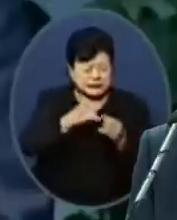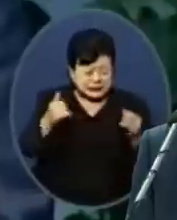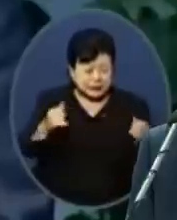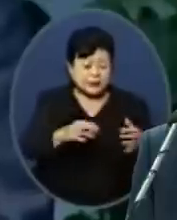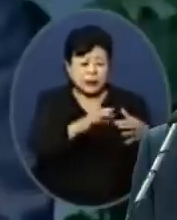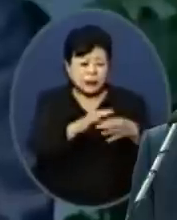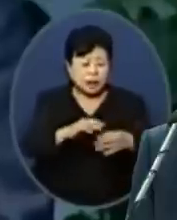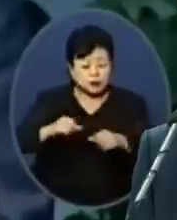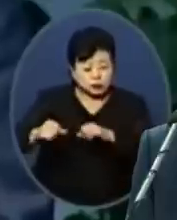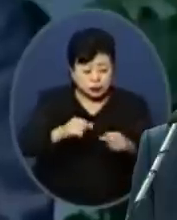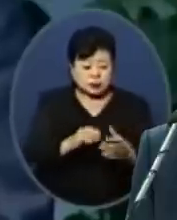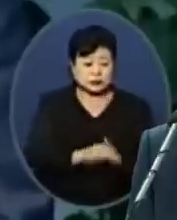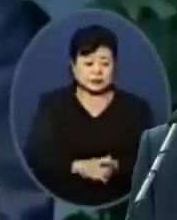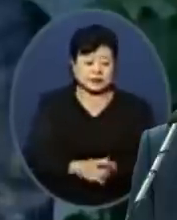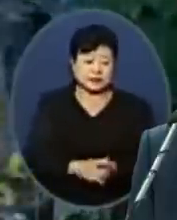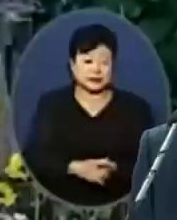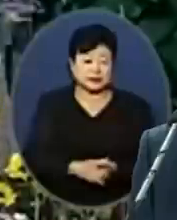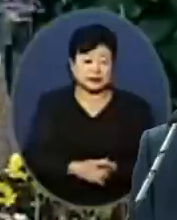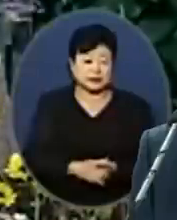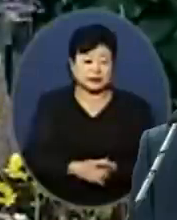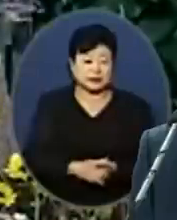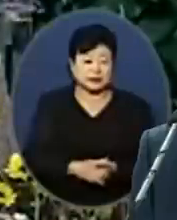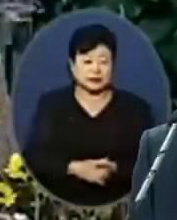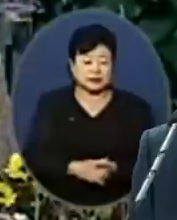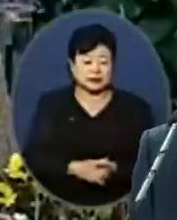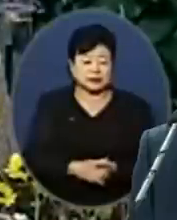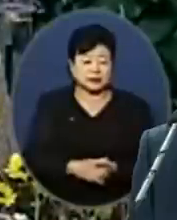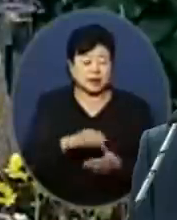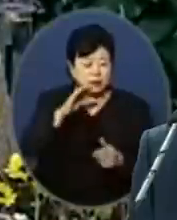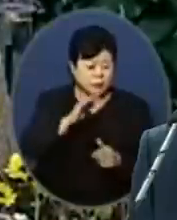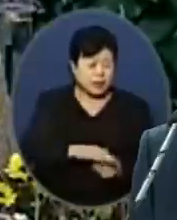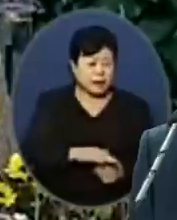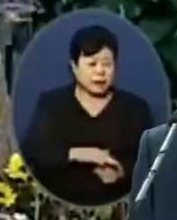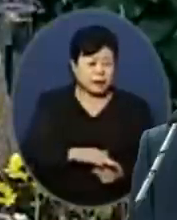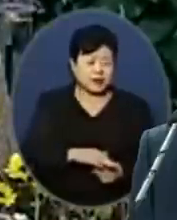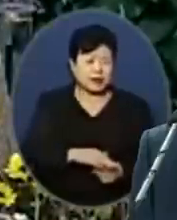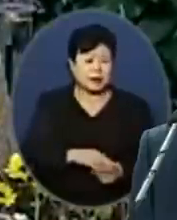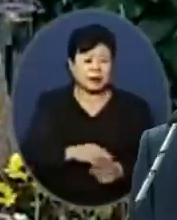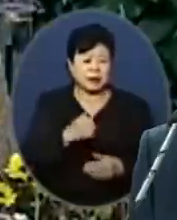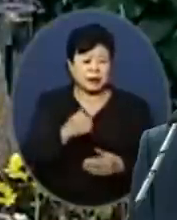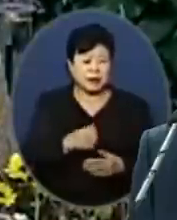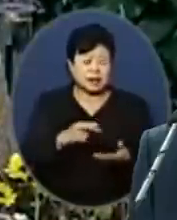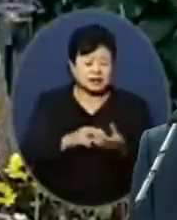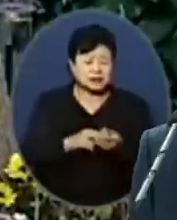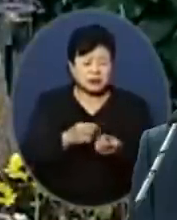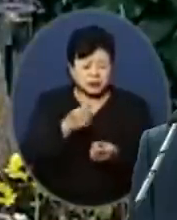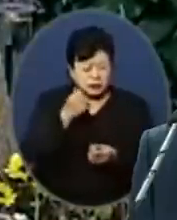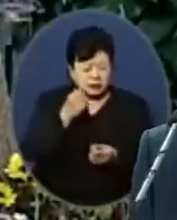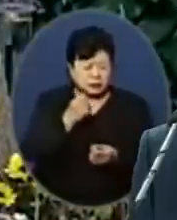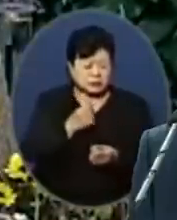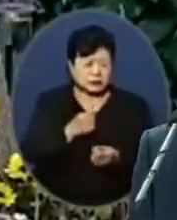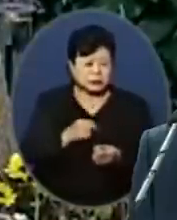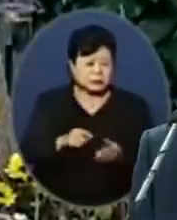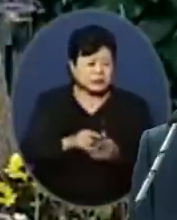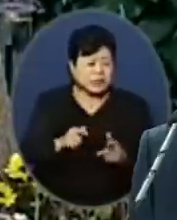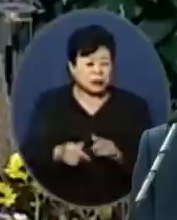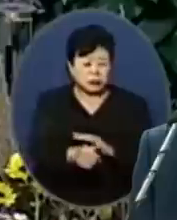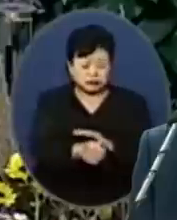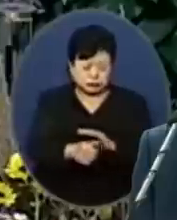의해서 움직여져 왔습니다. 아무런 꿈도 없이 패배의식에 젖어 기적도 믿지 않고 두려워 떨며 뒤로